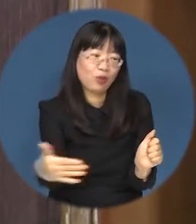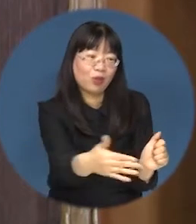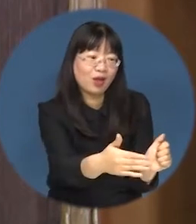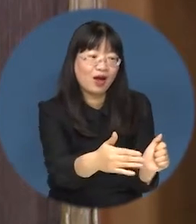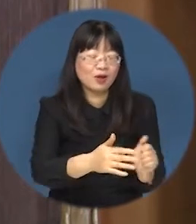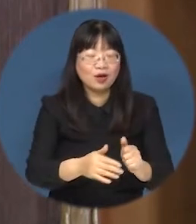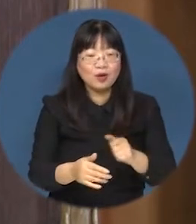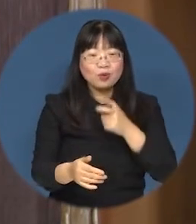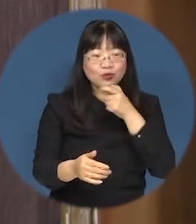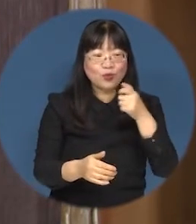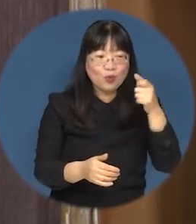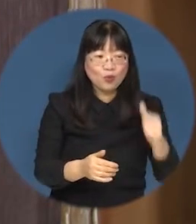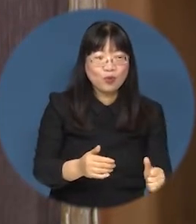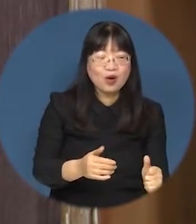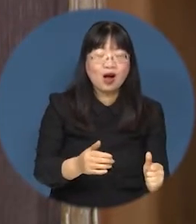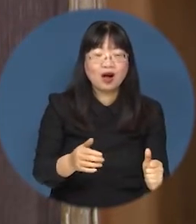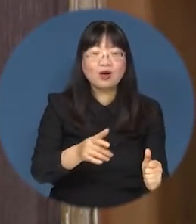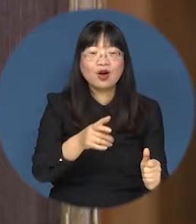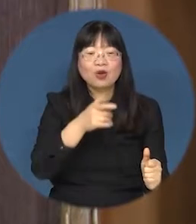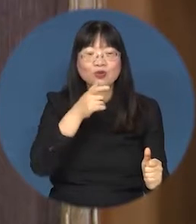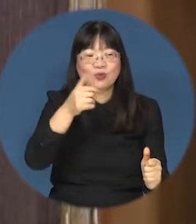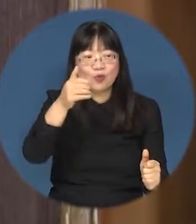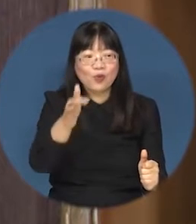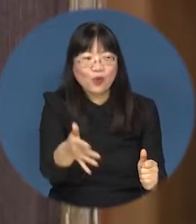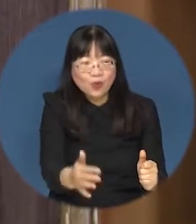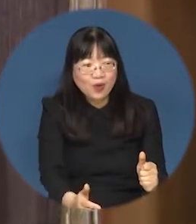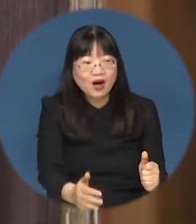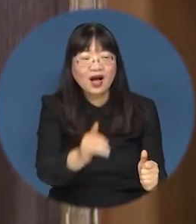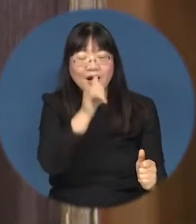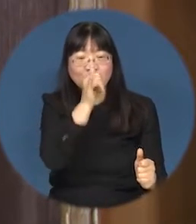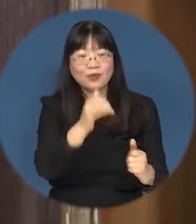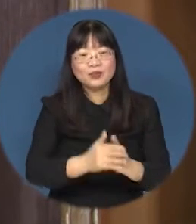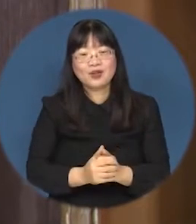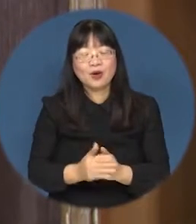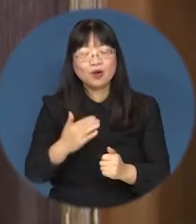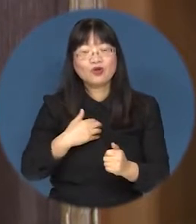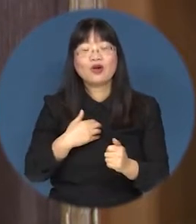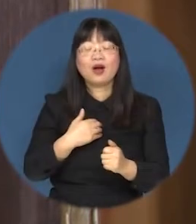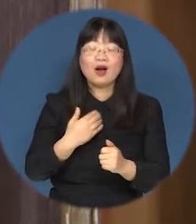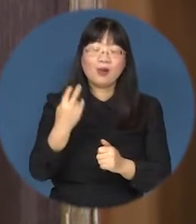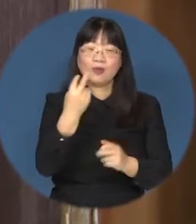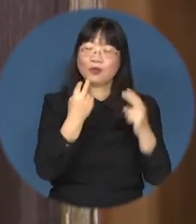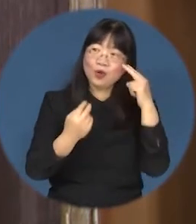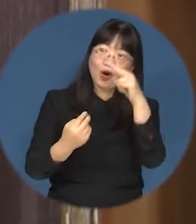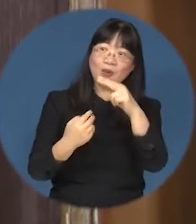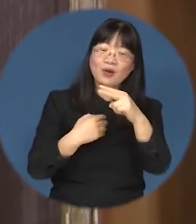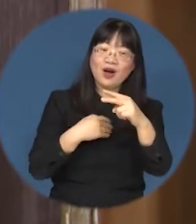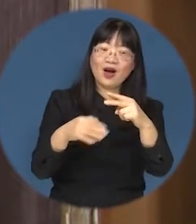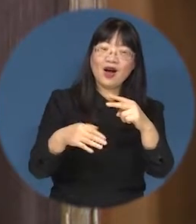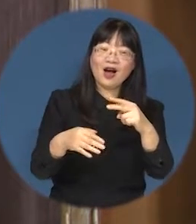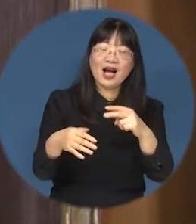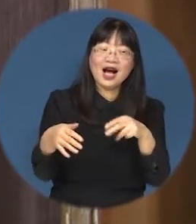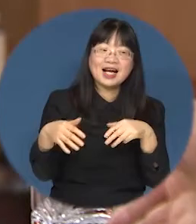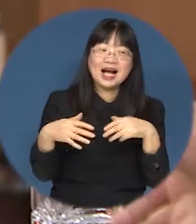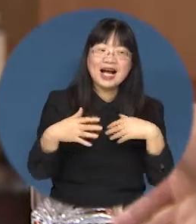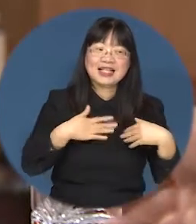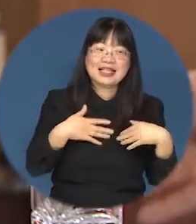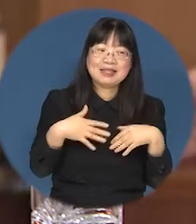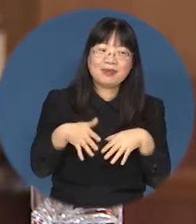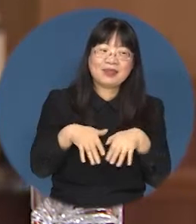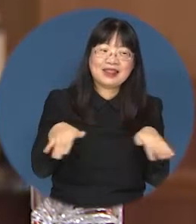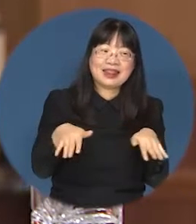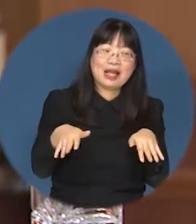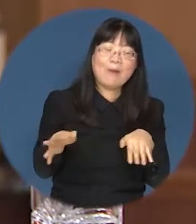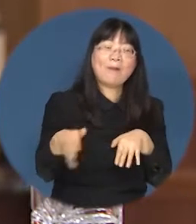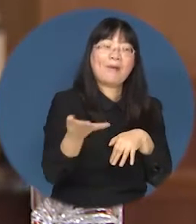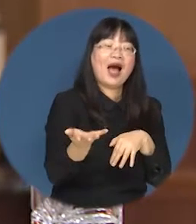따라 들어오고 내가 안이 쳐다보고 있으면 가슴 지느러미를 뻗어서 잡고 올라오는 듯이 그런 신용도 하고